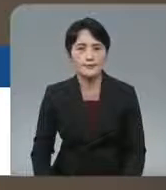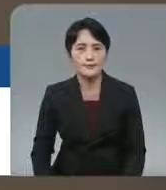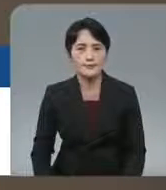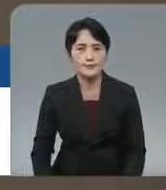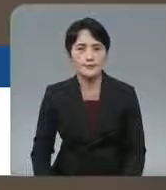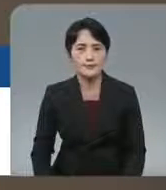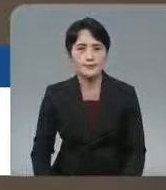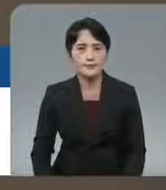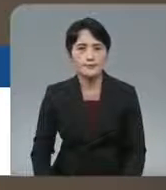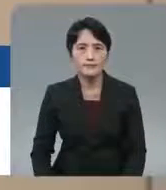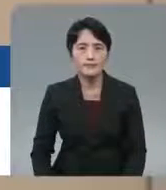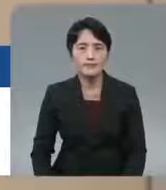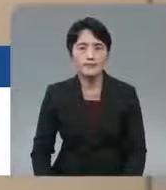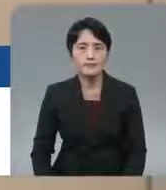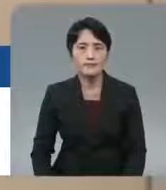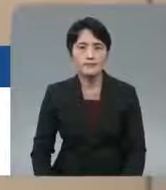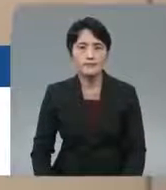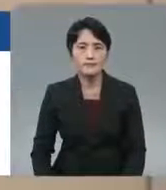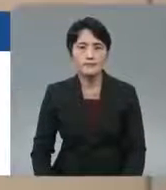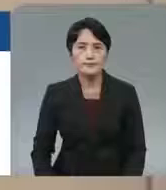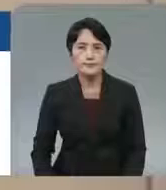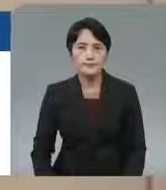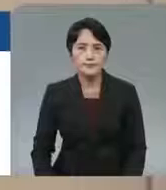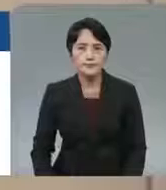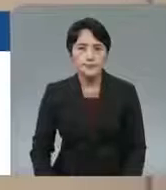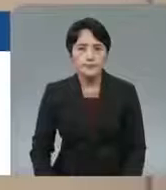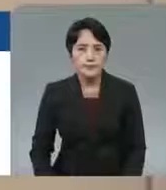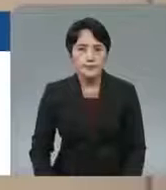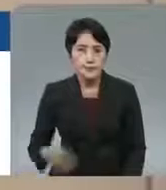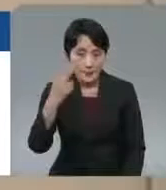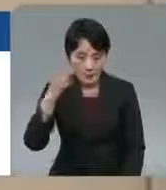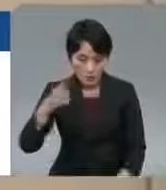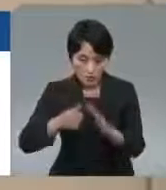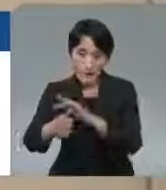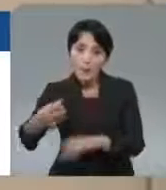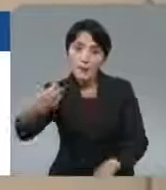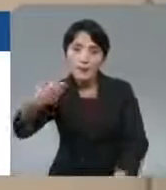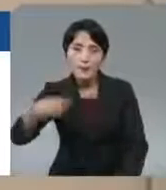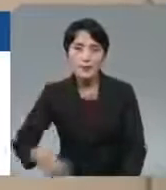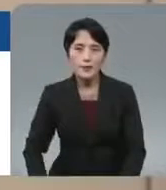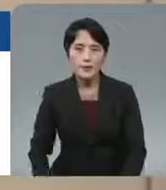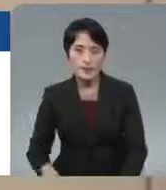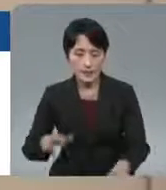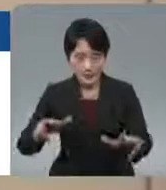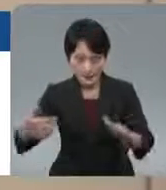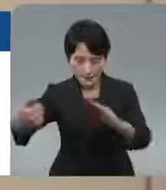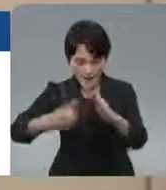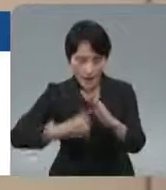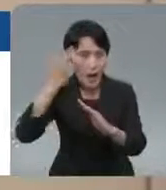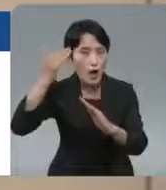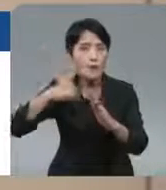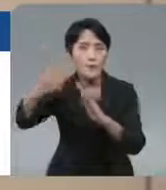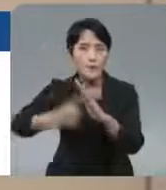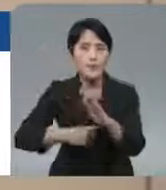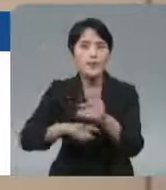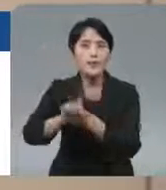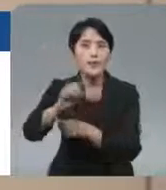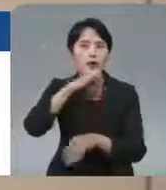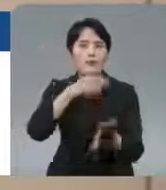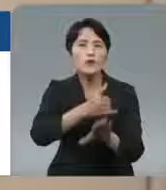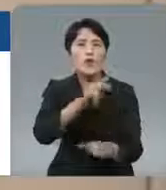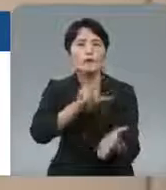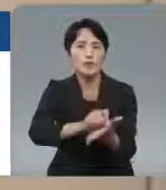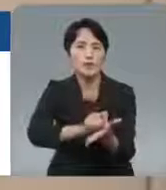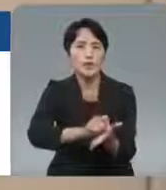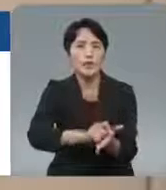lên tiếng phản đối gay gắt cuộc tập trận quân sự của liên quân hàng Mỹ tại buổi hội Đàm ông Nostop đánh giá cuộc họp lần này kịp thời và có